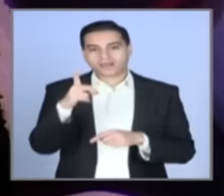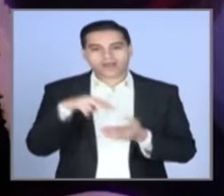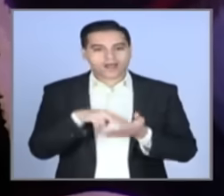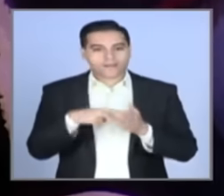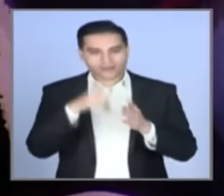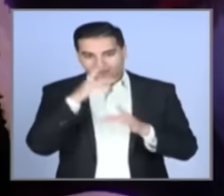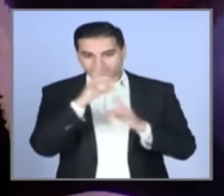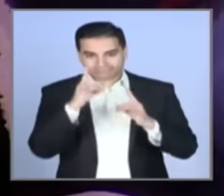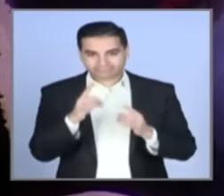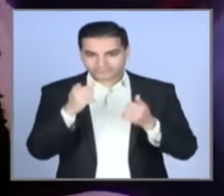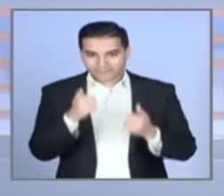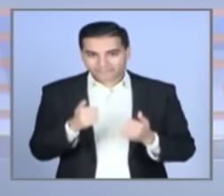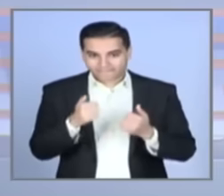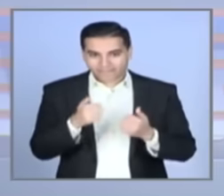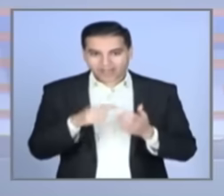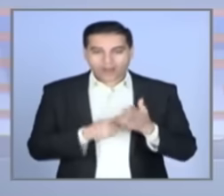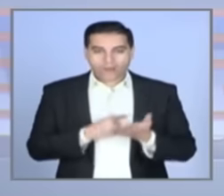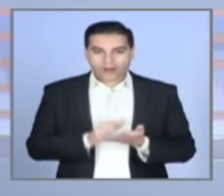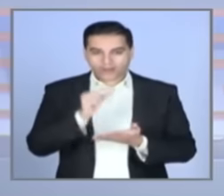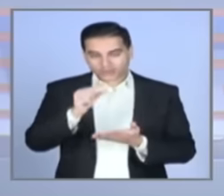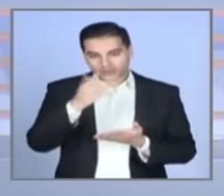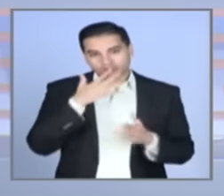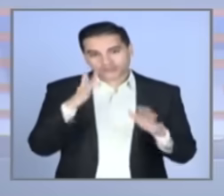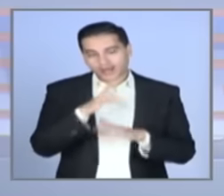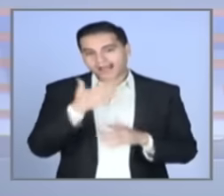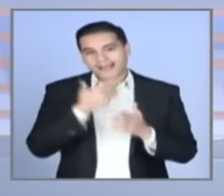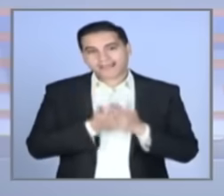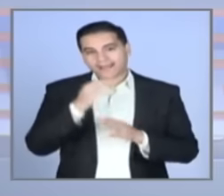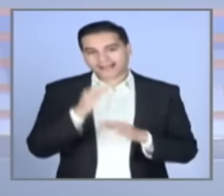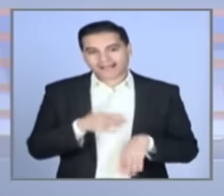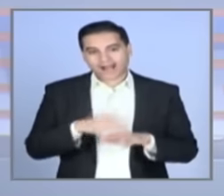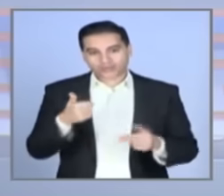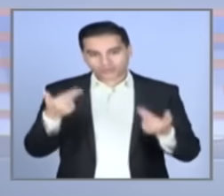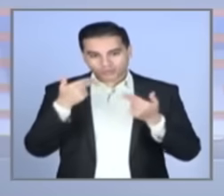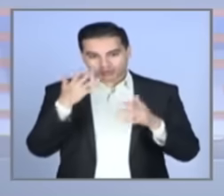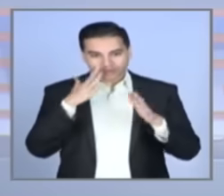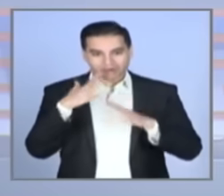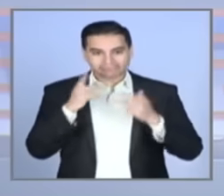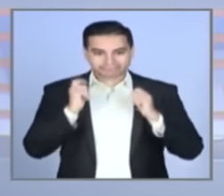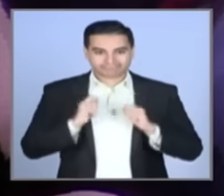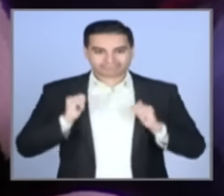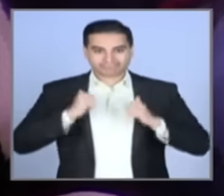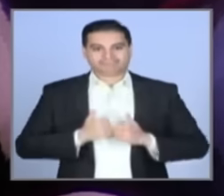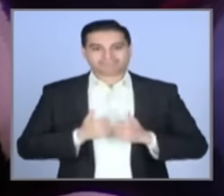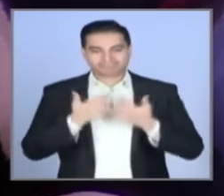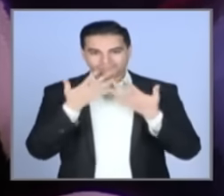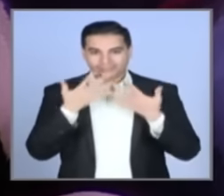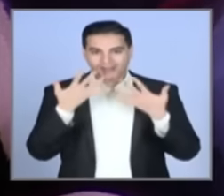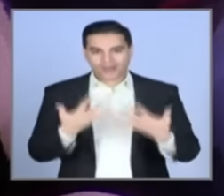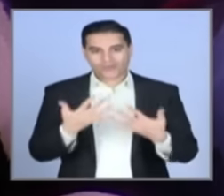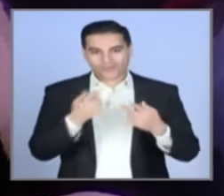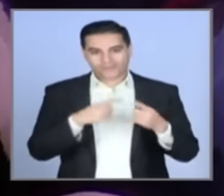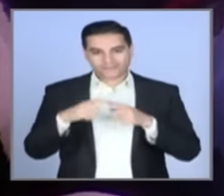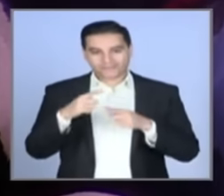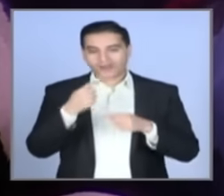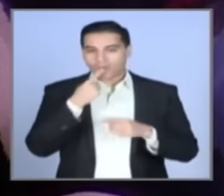حضرتك؟ أهلا بحضرتك. أولا شكلكوا جميل جدا في الاستوديو، عجبني اليونيفورم. مرسي جدا